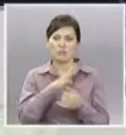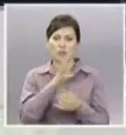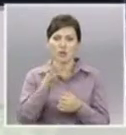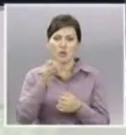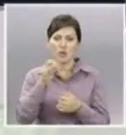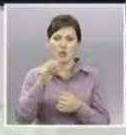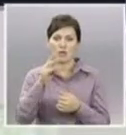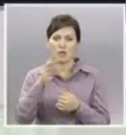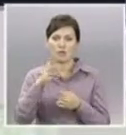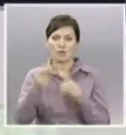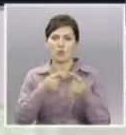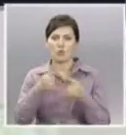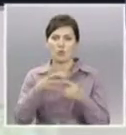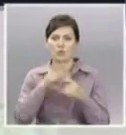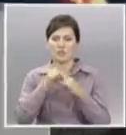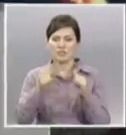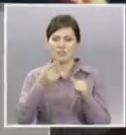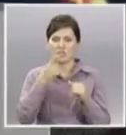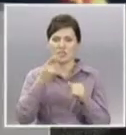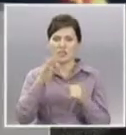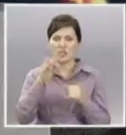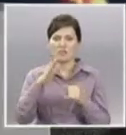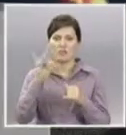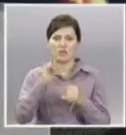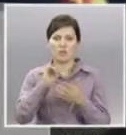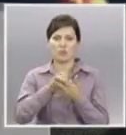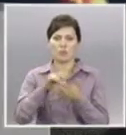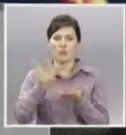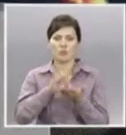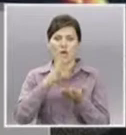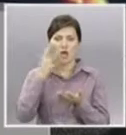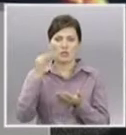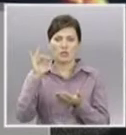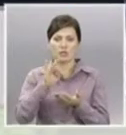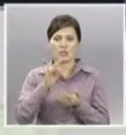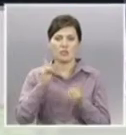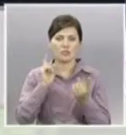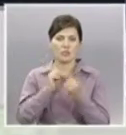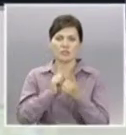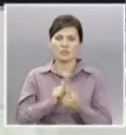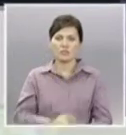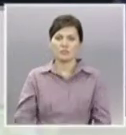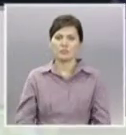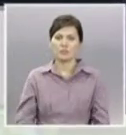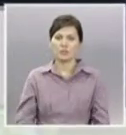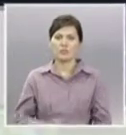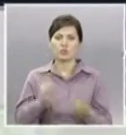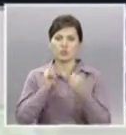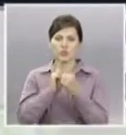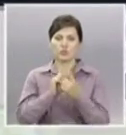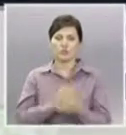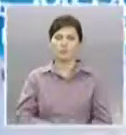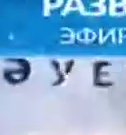Мамай Ахетов, руководитель управления по развитию языков, архивов и документации города Алматы. До встречи. Қайта жүздескенше.